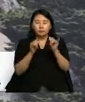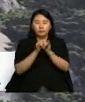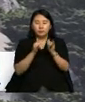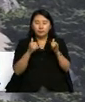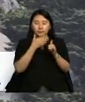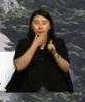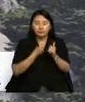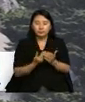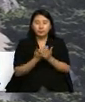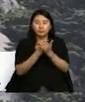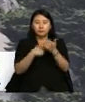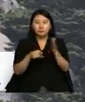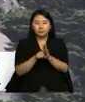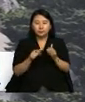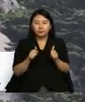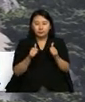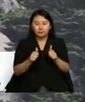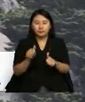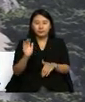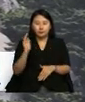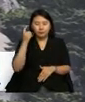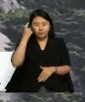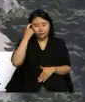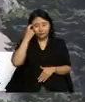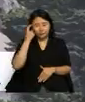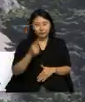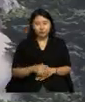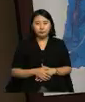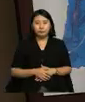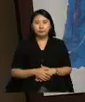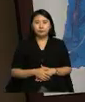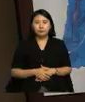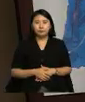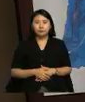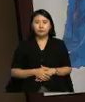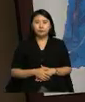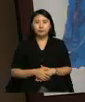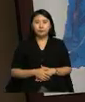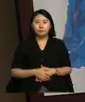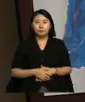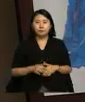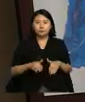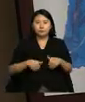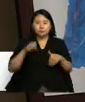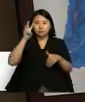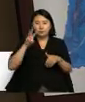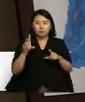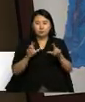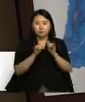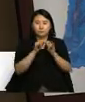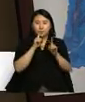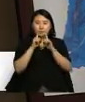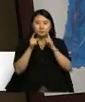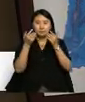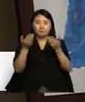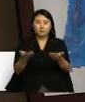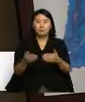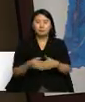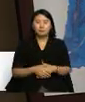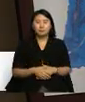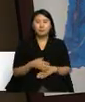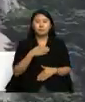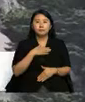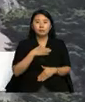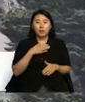복리 증진을 위해 최선의 노력을 다하려고 생각하고 있습니다. 네, 끝으로 양주 시민에게 한마디 해주시죠.